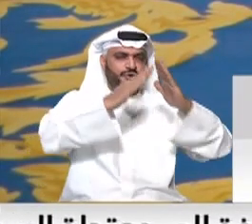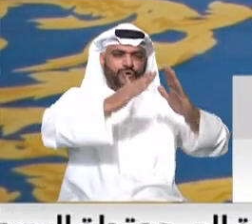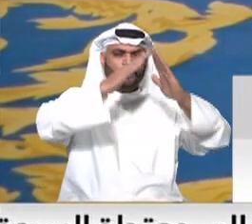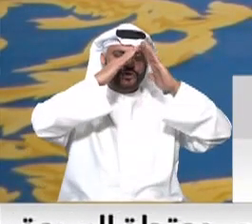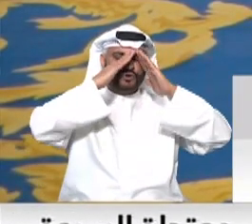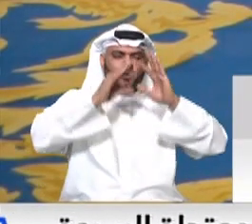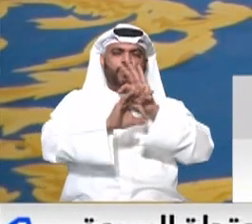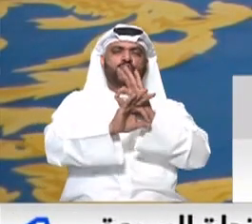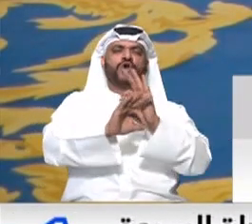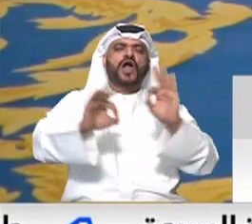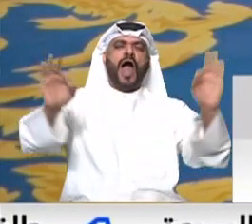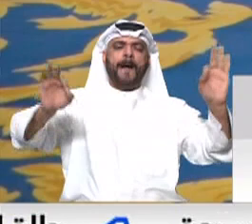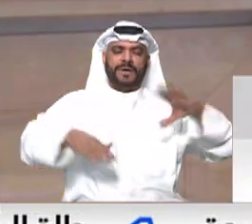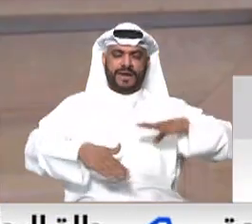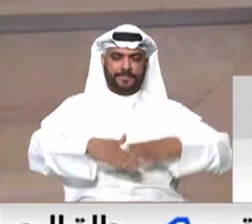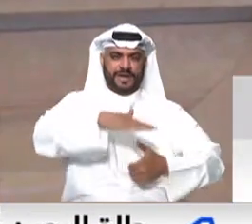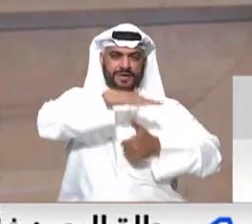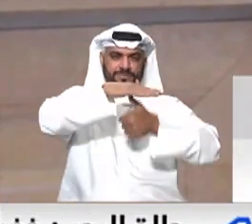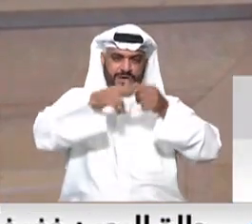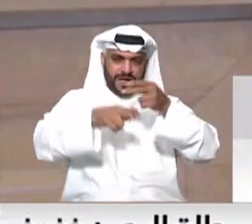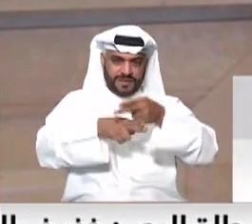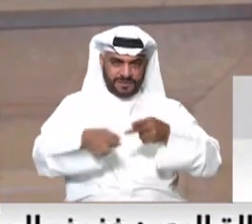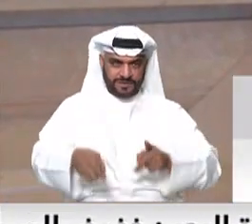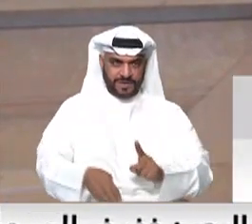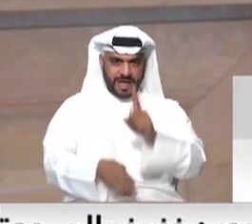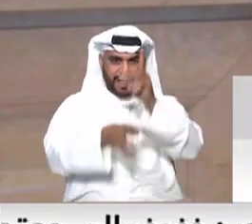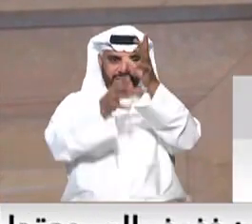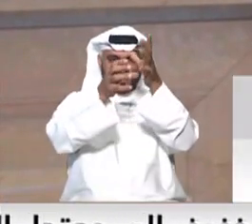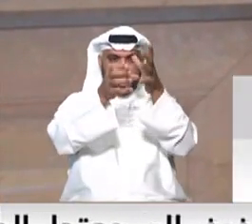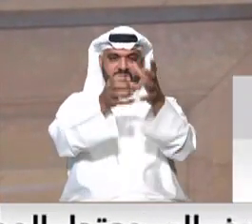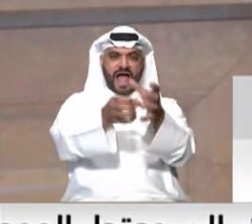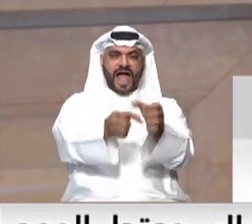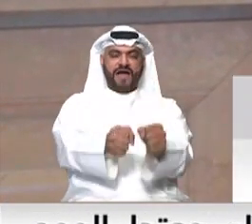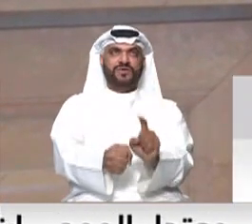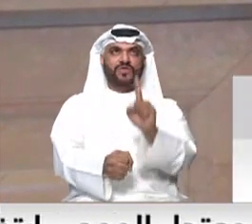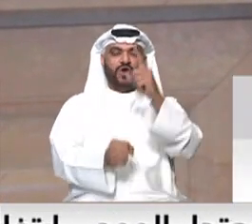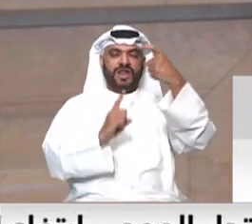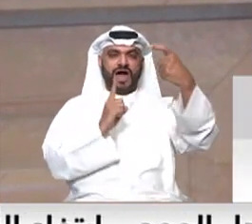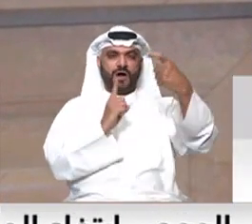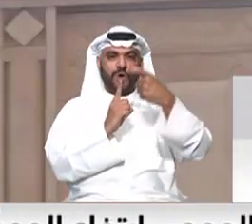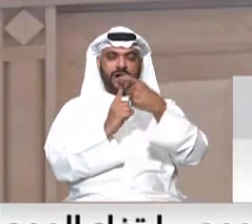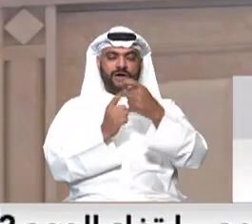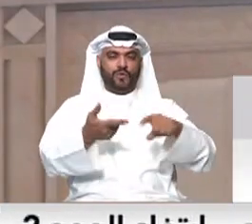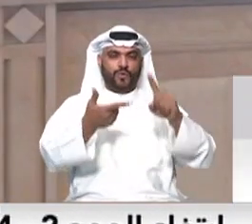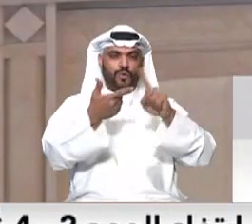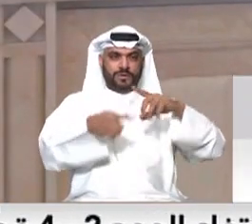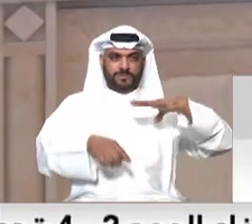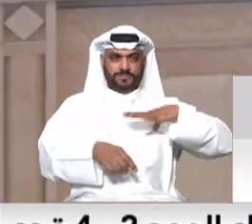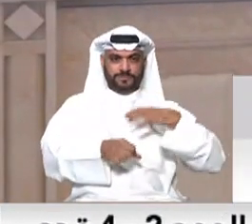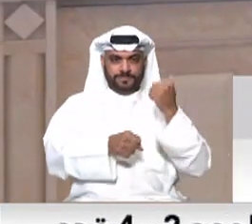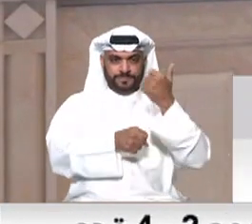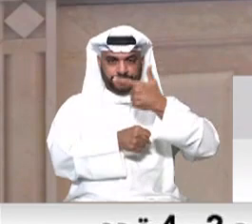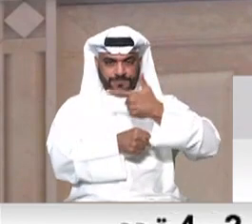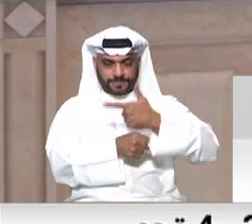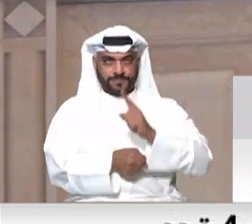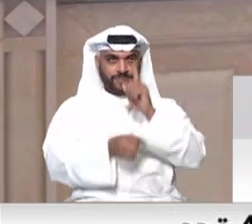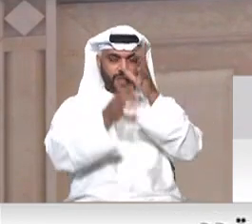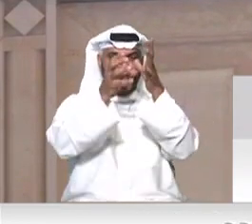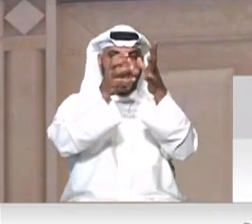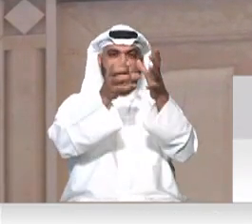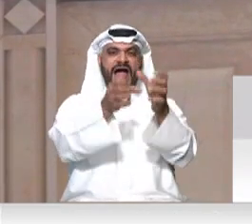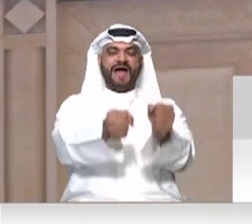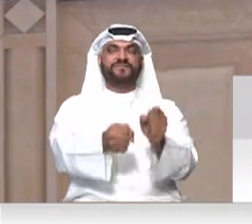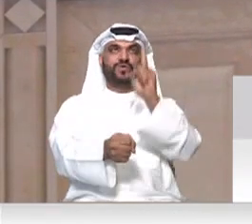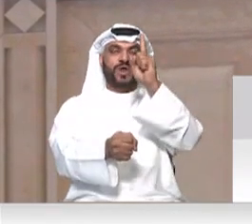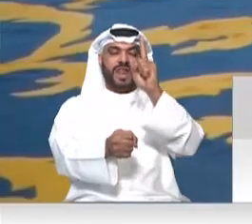وعظيم امتنانه لحضرة صاحب السمو أمير البلاد الشيخ نواف الأحمد الجابر الصباح وسمو ولي العهد الشيخ مشعل الأحمد